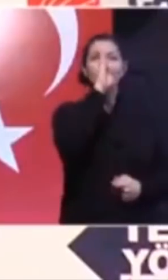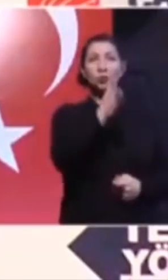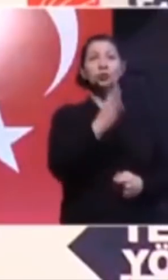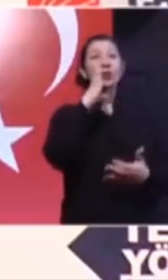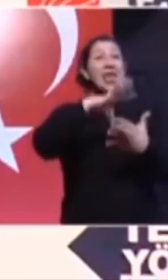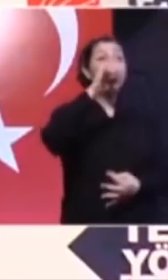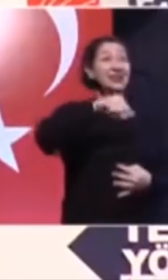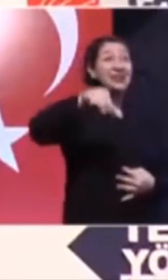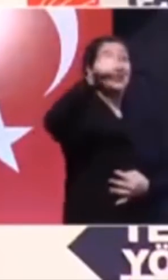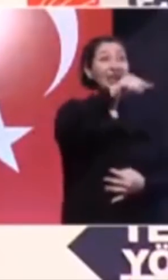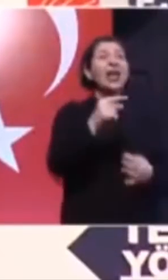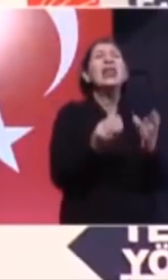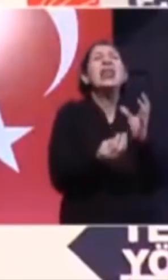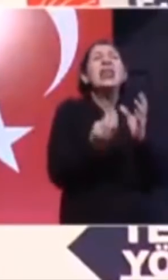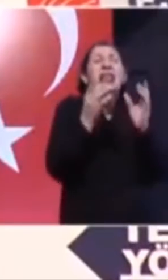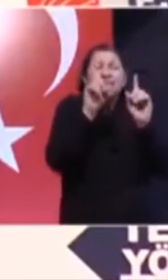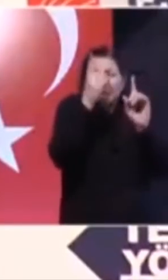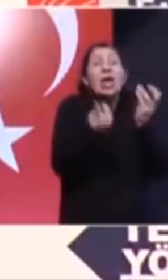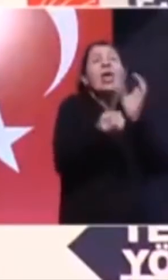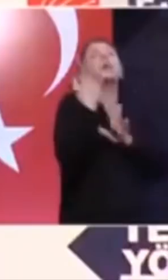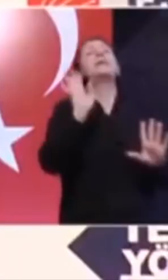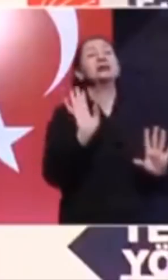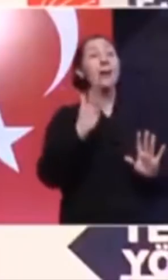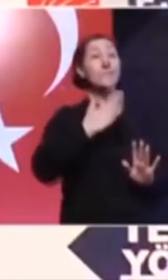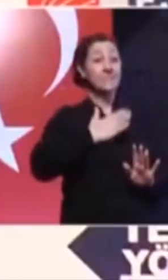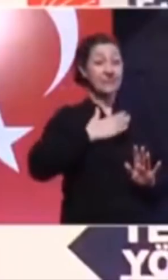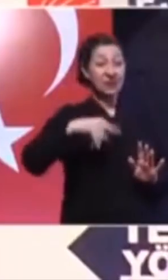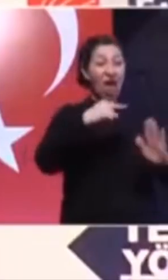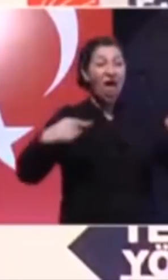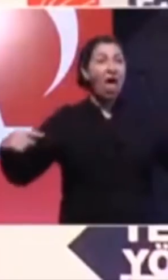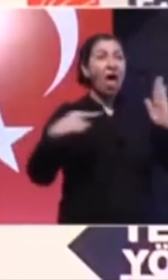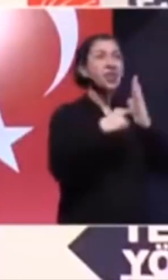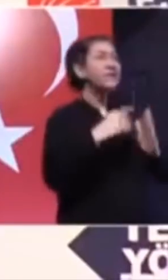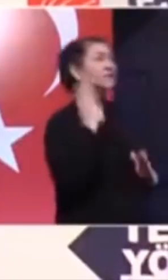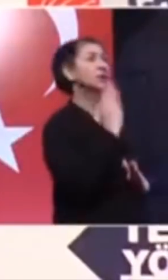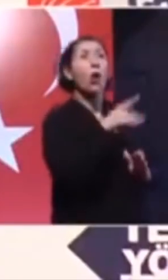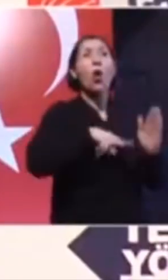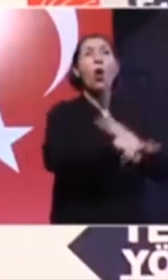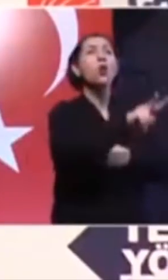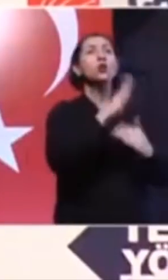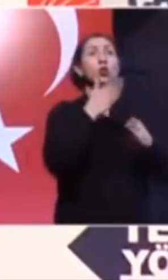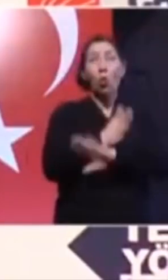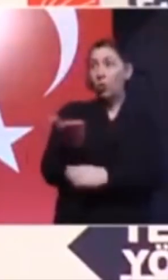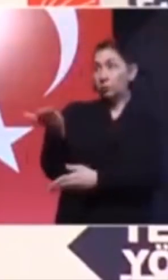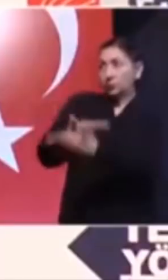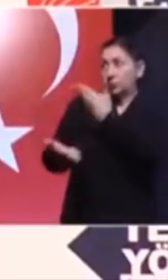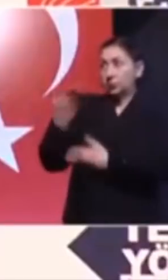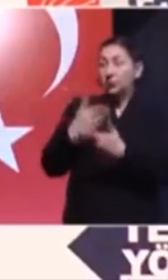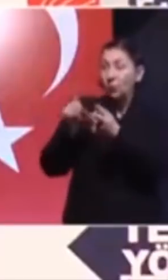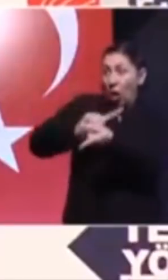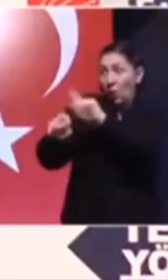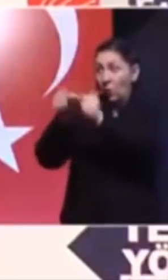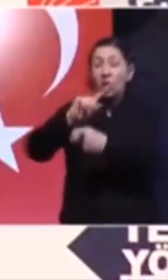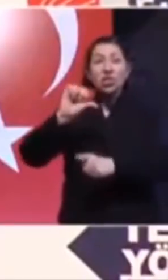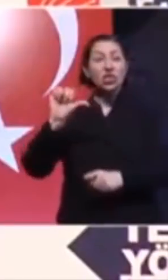dürüst insanlar olmak asla yetmez. Bizi hedefe götürecek yolu doğru tarif etmek,